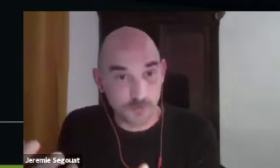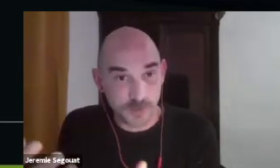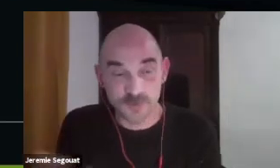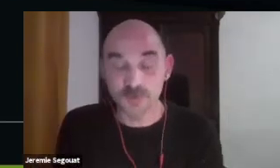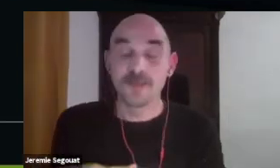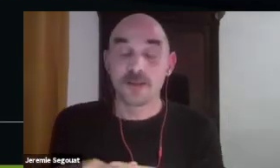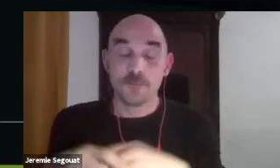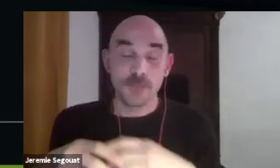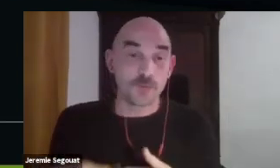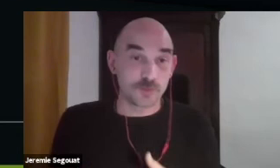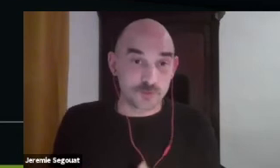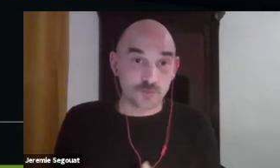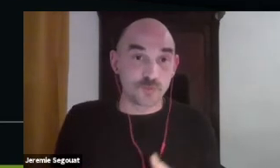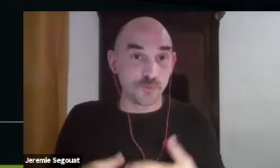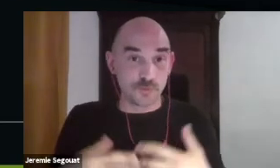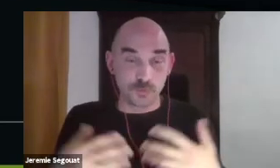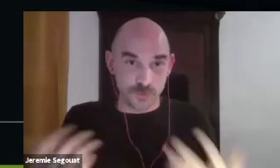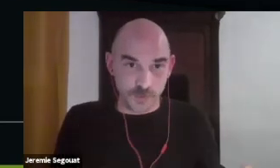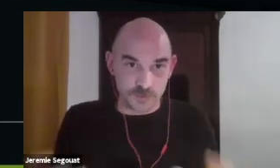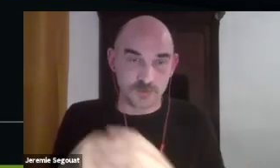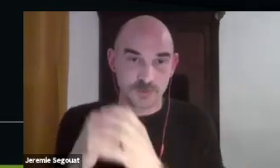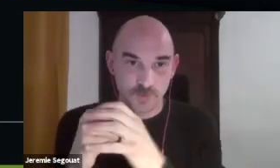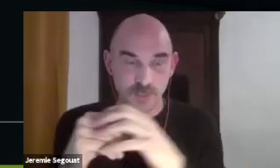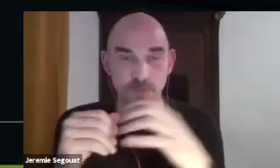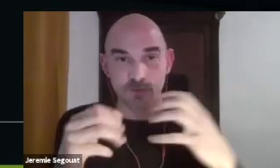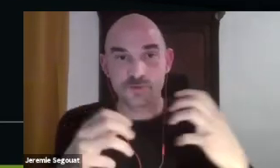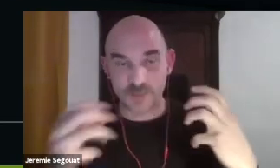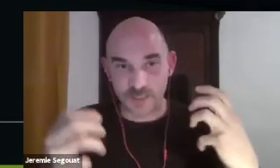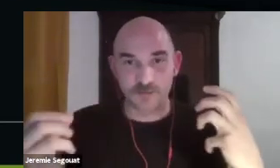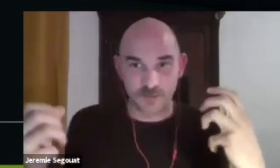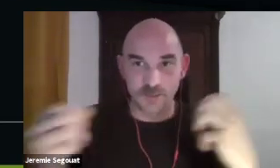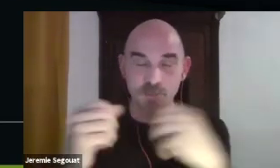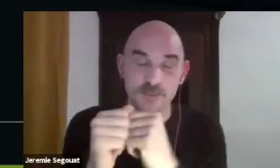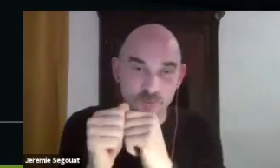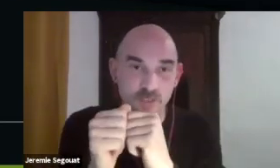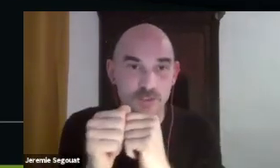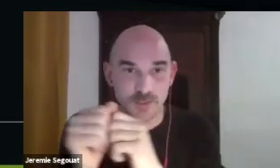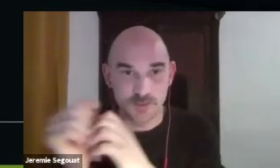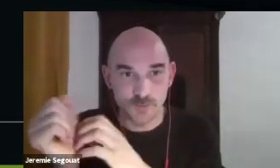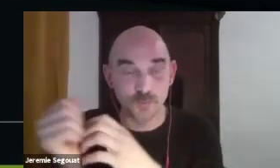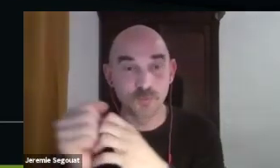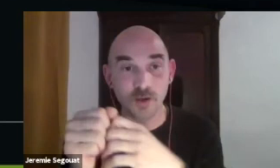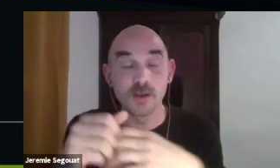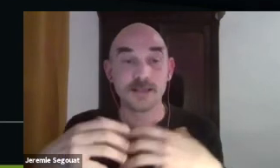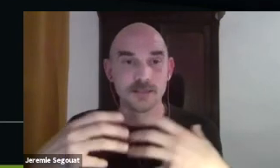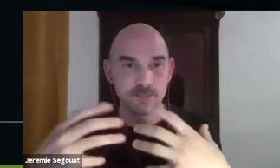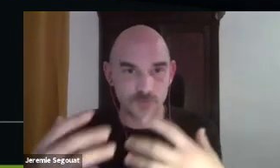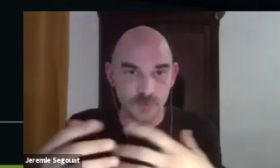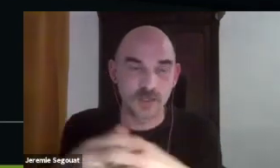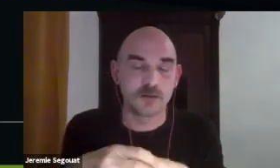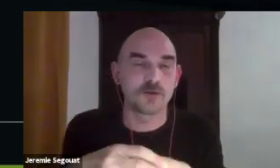entre trois personnes mais il peut être aussi entre beaucoup plus de personnes il suffit que les personnes se tiennent les mains les unes à la suite des autres pour pouvoir